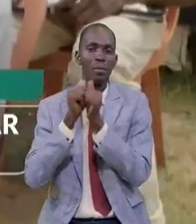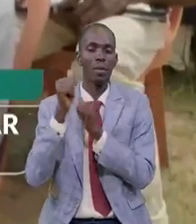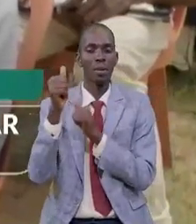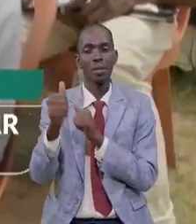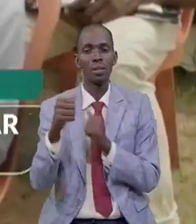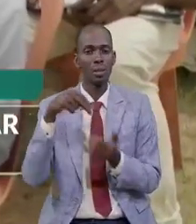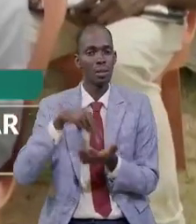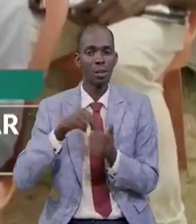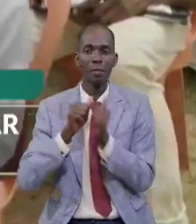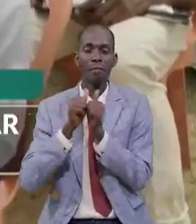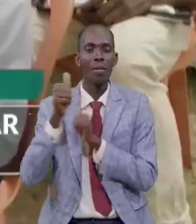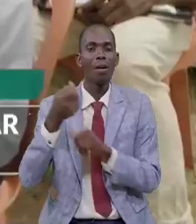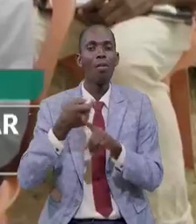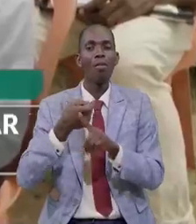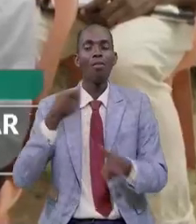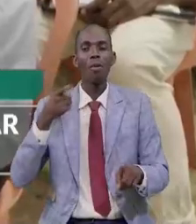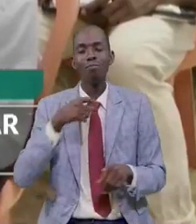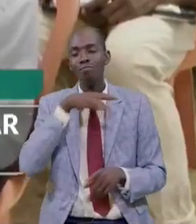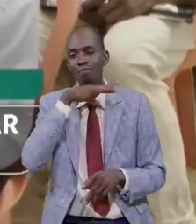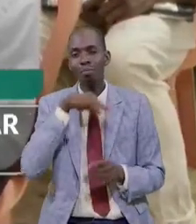s'éloigner de la